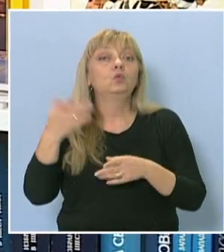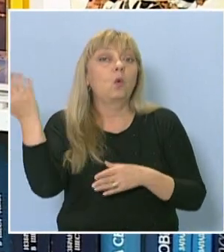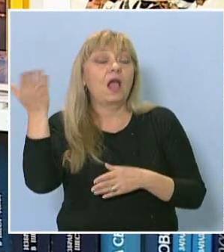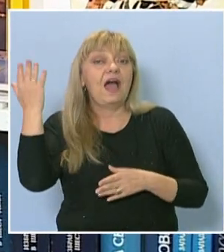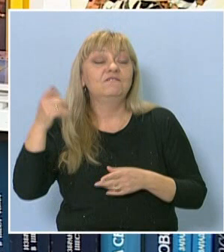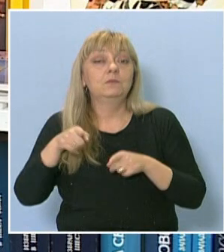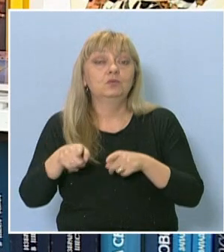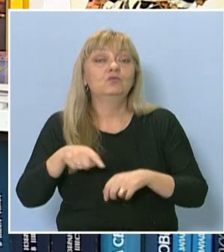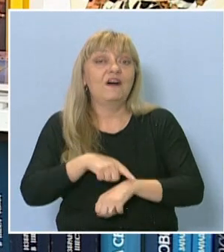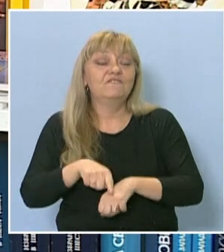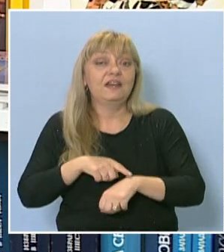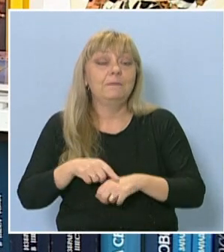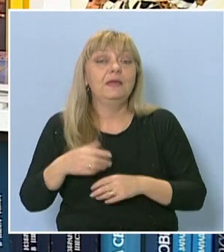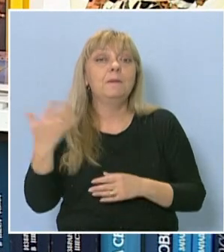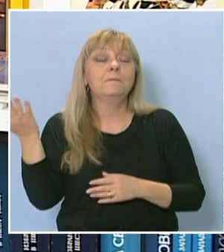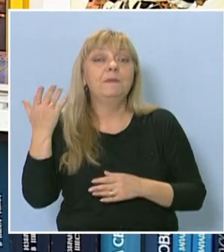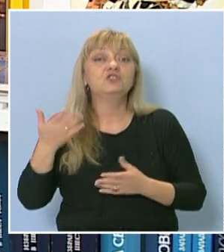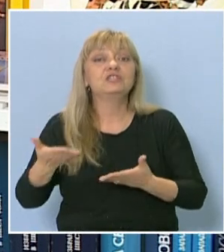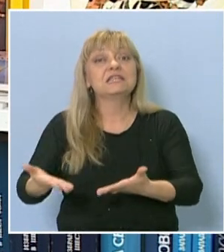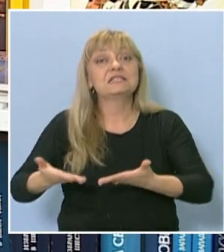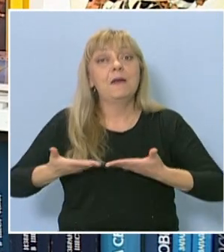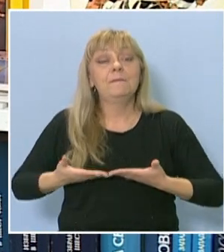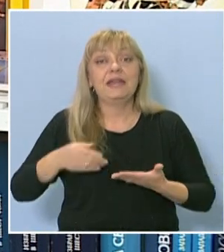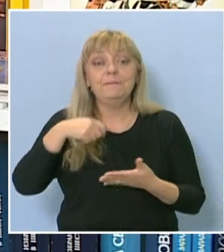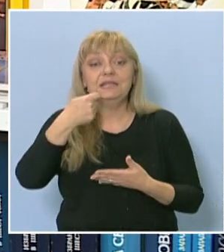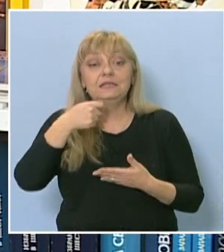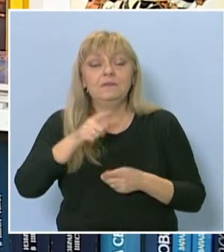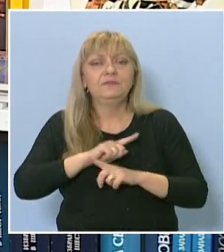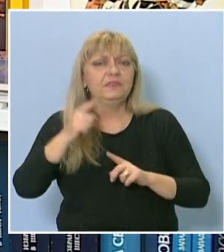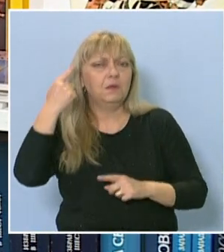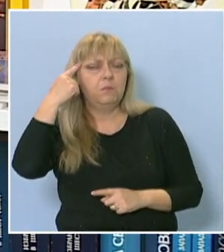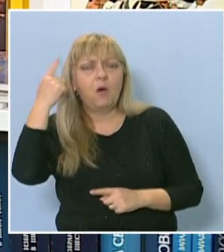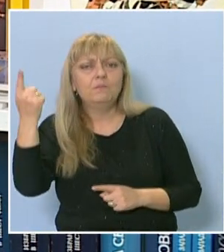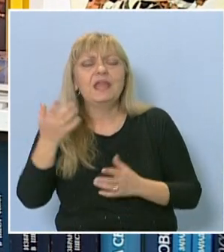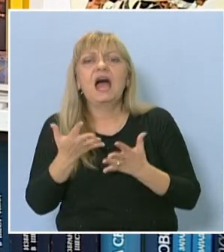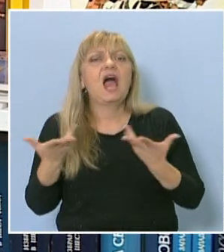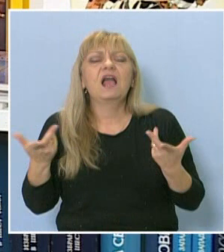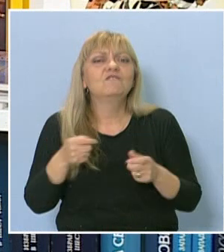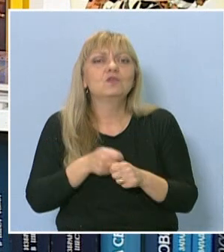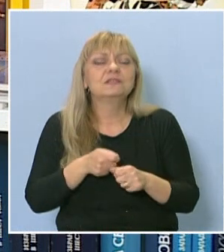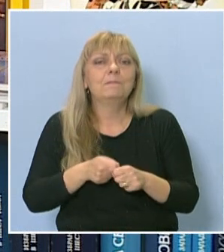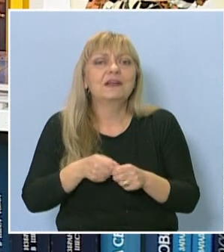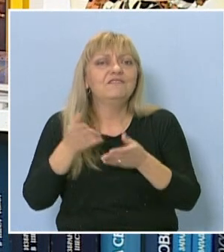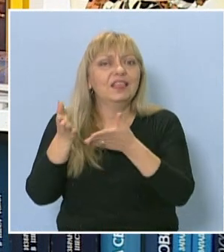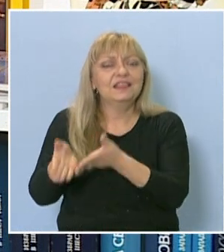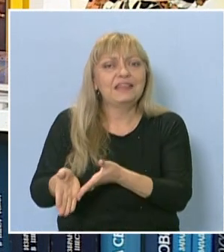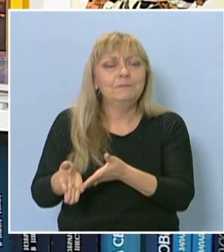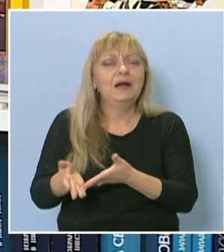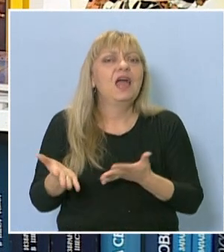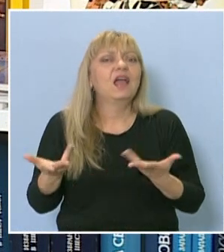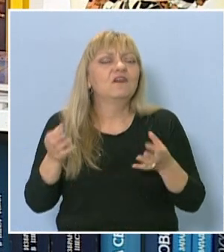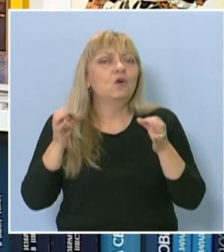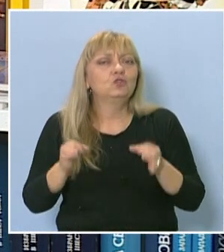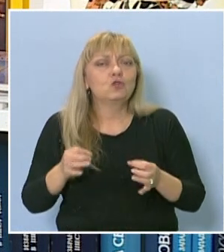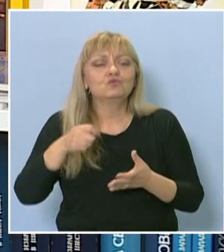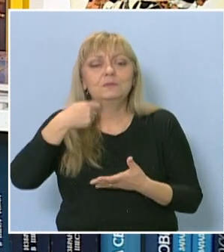бях четвъртия випуск, всичко беше с приемен изпит. Наистина не се спомням въобще какво съм правила там и какъв беше точно, но